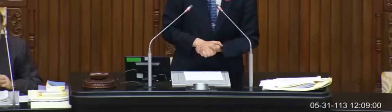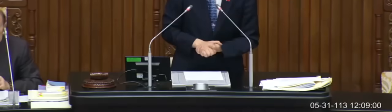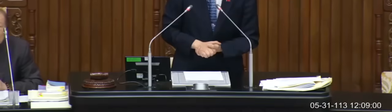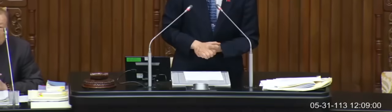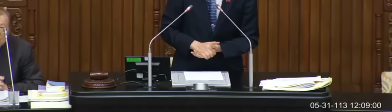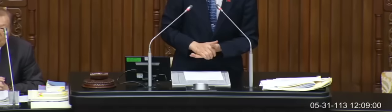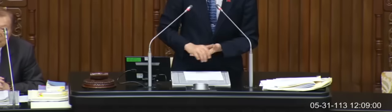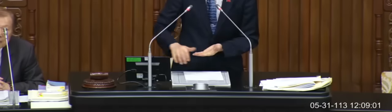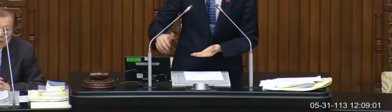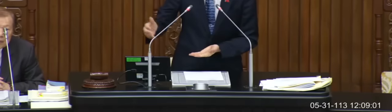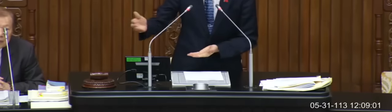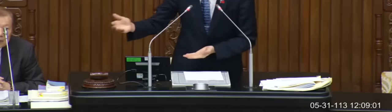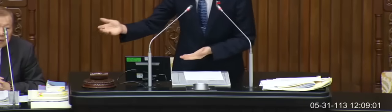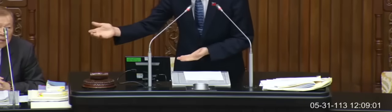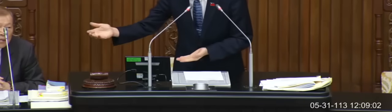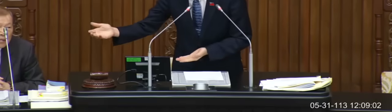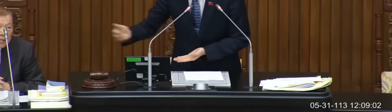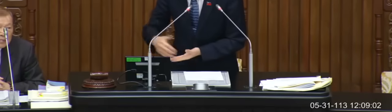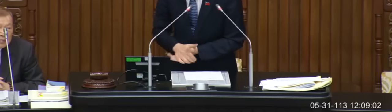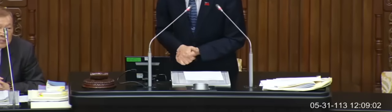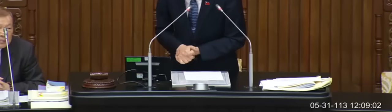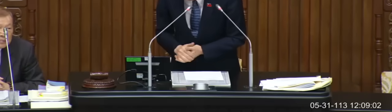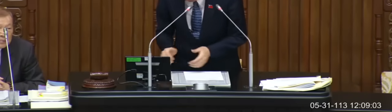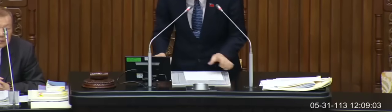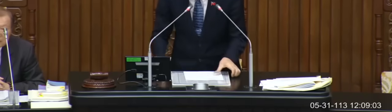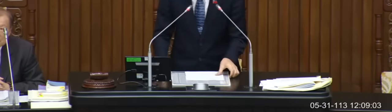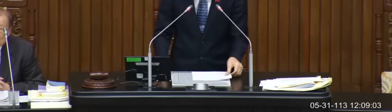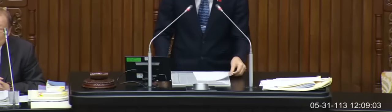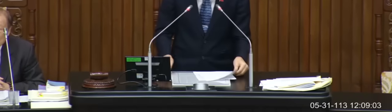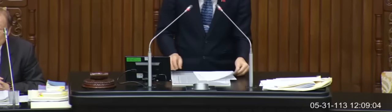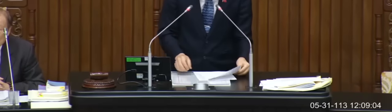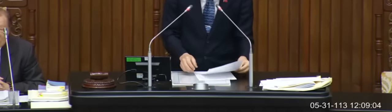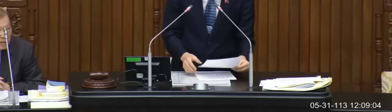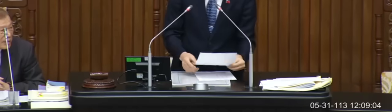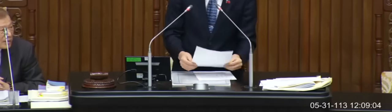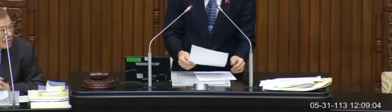也谢谢卓院长跟相关官员的备询，谢谢。委员会，我们。